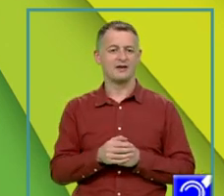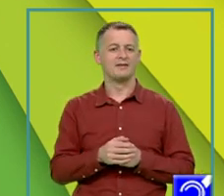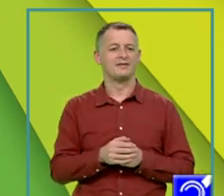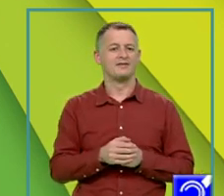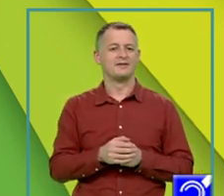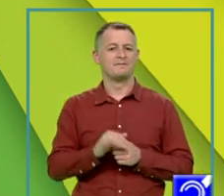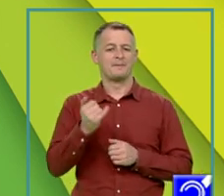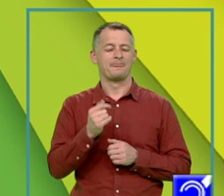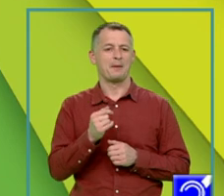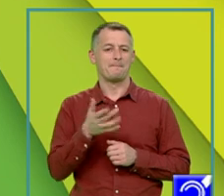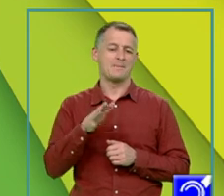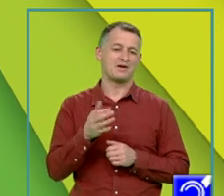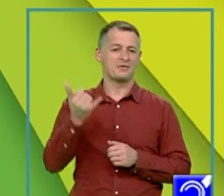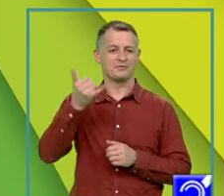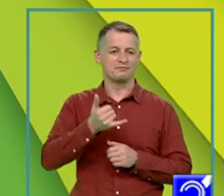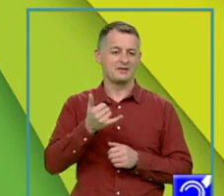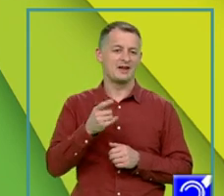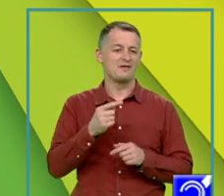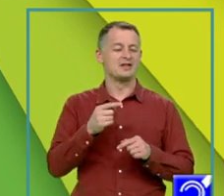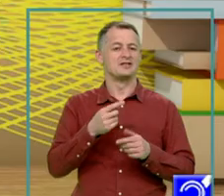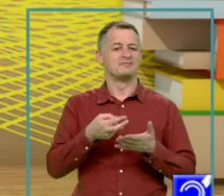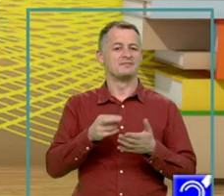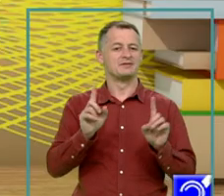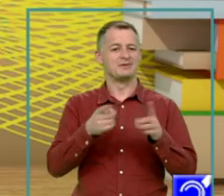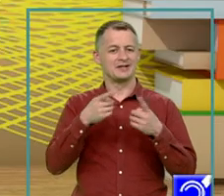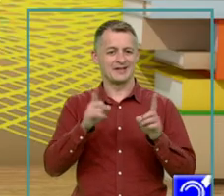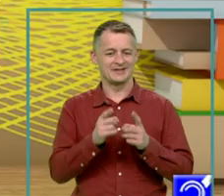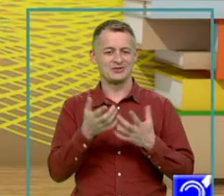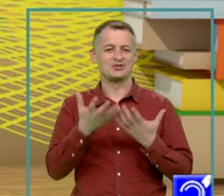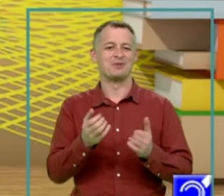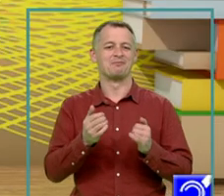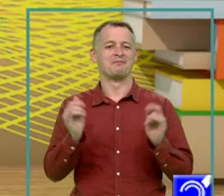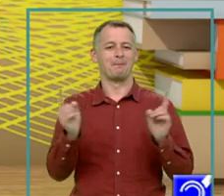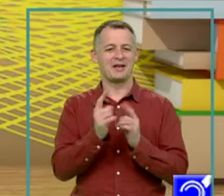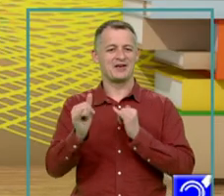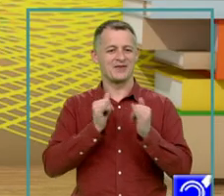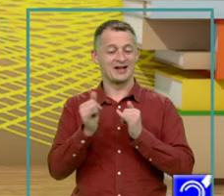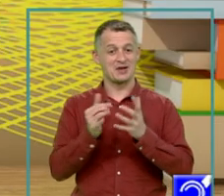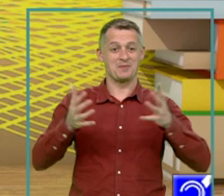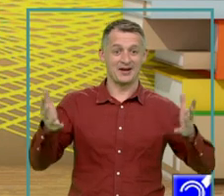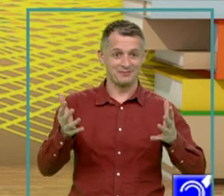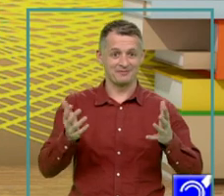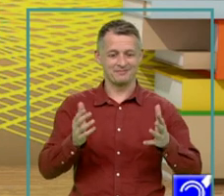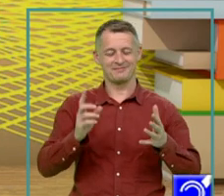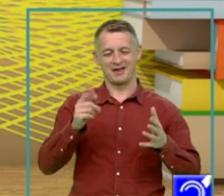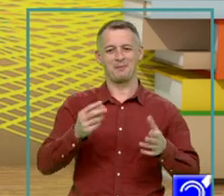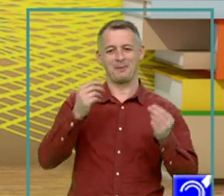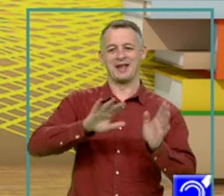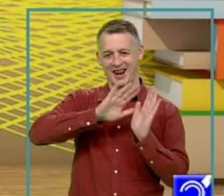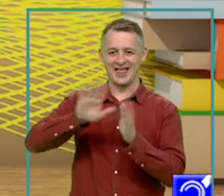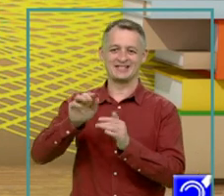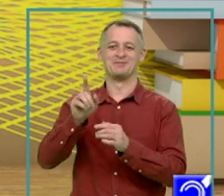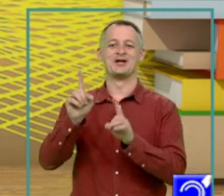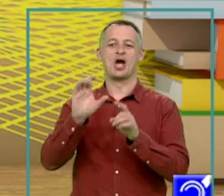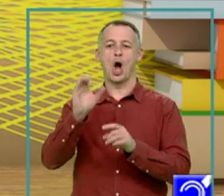Parker și bine sau fredonez când văd aceste versuri Ce mică e vacanta mare dar mai bine o las pe Corina Chiriac Să